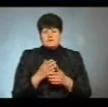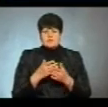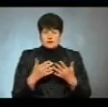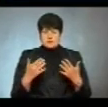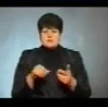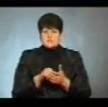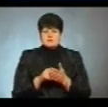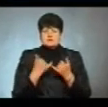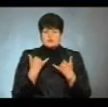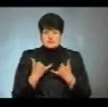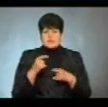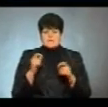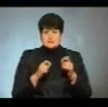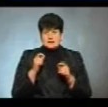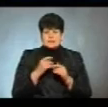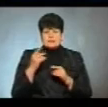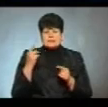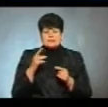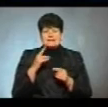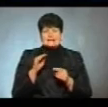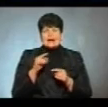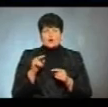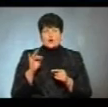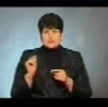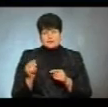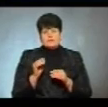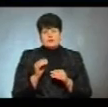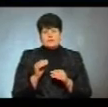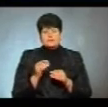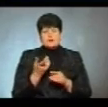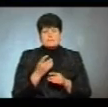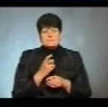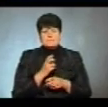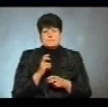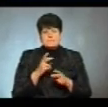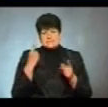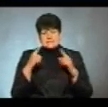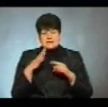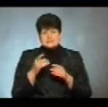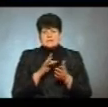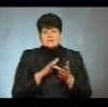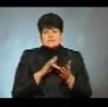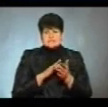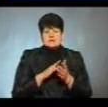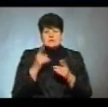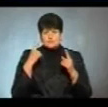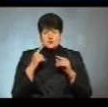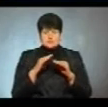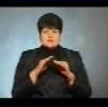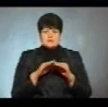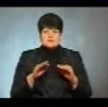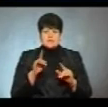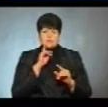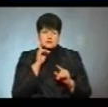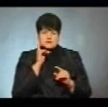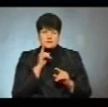на фестивалі декоративно-ужиткового мистецтва «Яйце райце». Захід організував Центр творчості дітей та юнацтва «Терноцвіт».